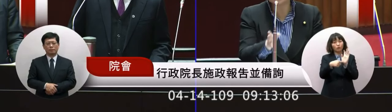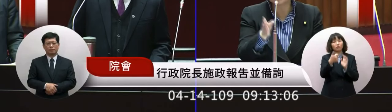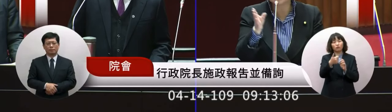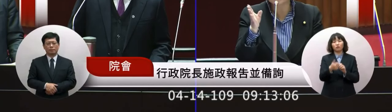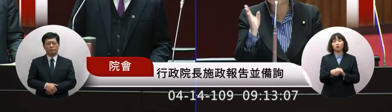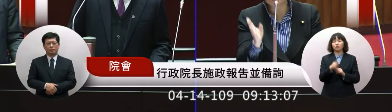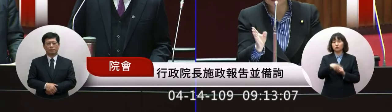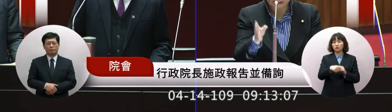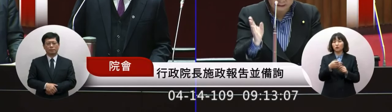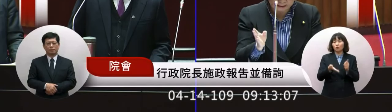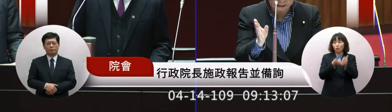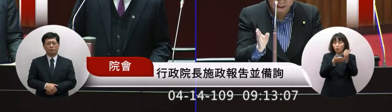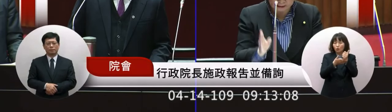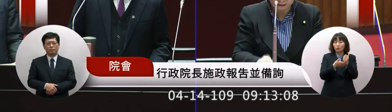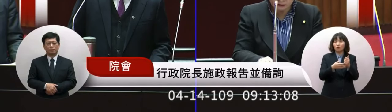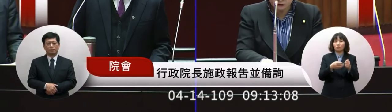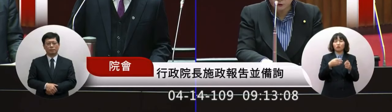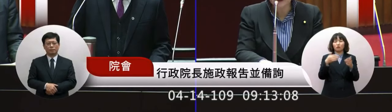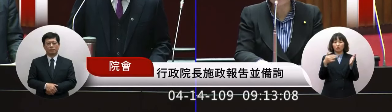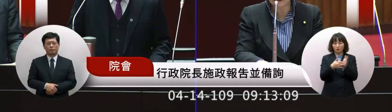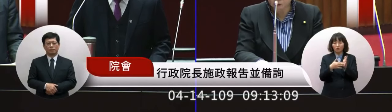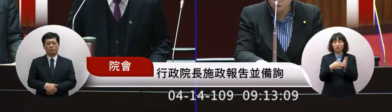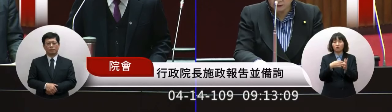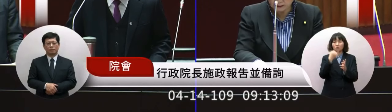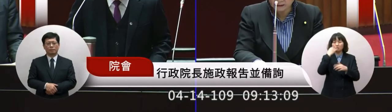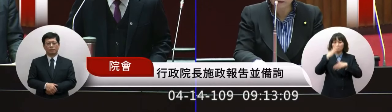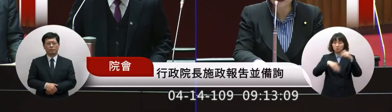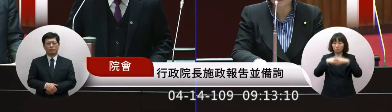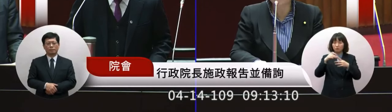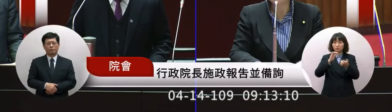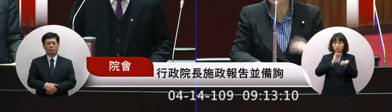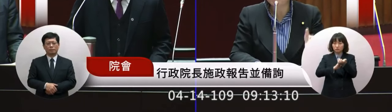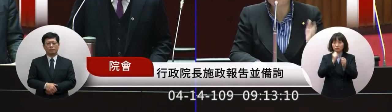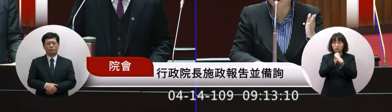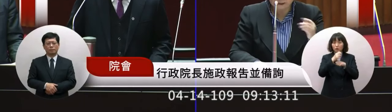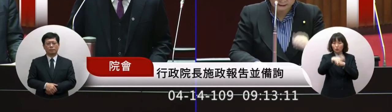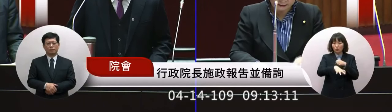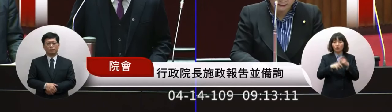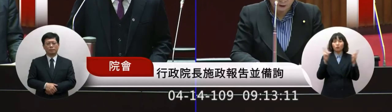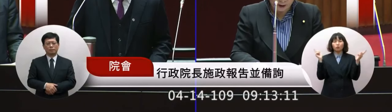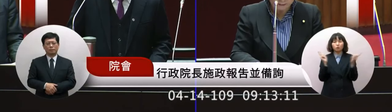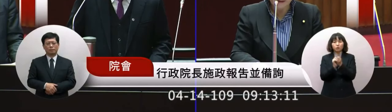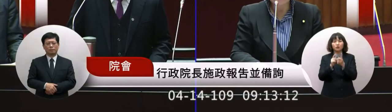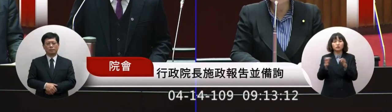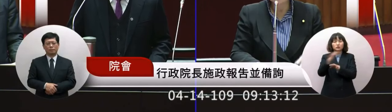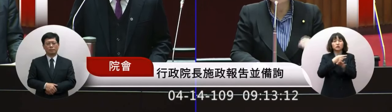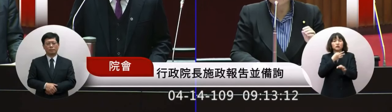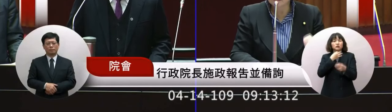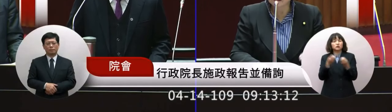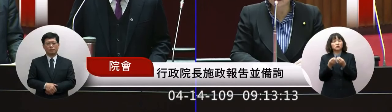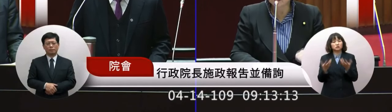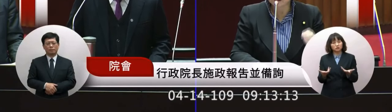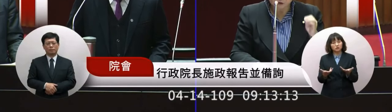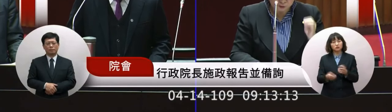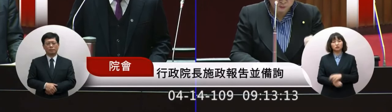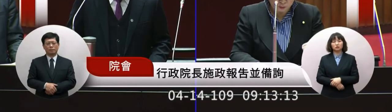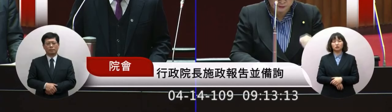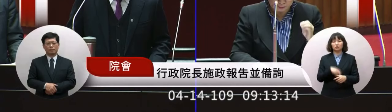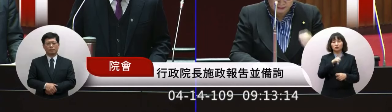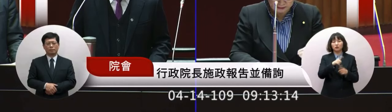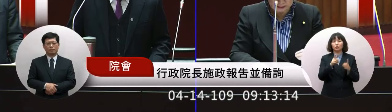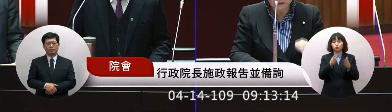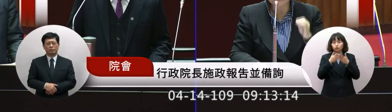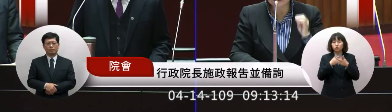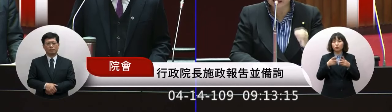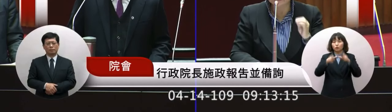不是有了这些鼓励激励等等就可以协助医疗机构度过疫情的难关？医疗机构的纾